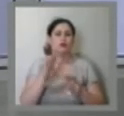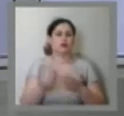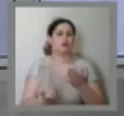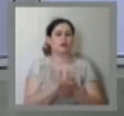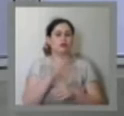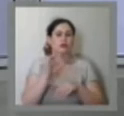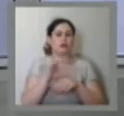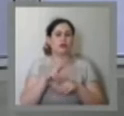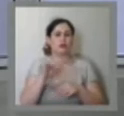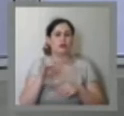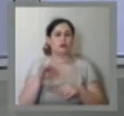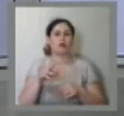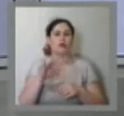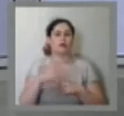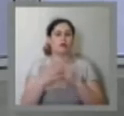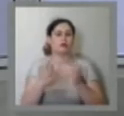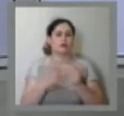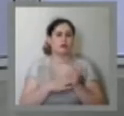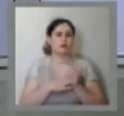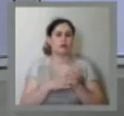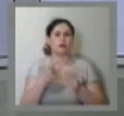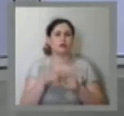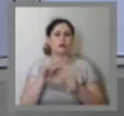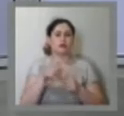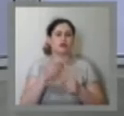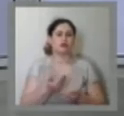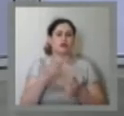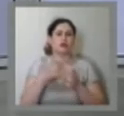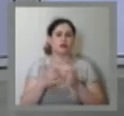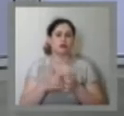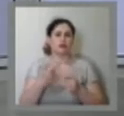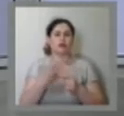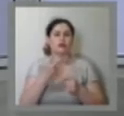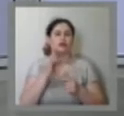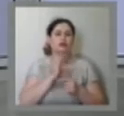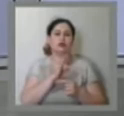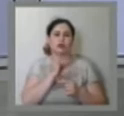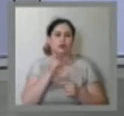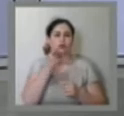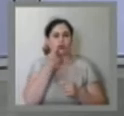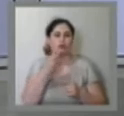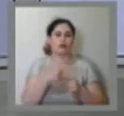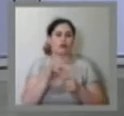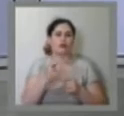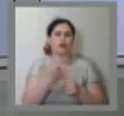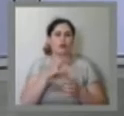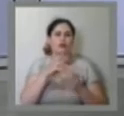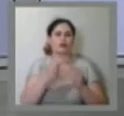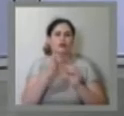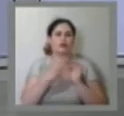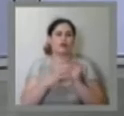підтверджених випадки захворювання на коронавірус. Це жителі Херсона, 2 жінки та чоловік. Всього в області 186